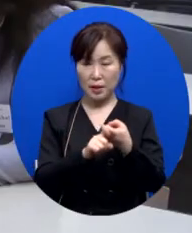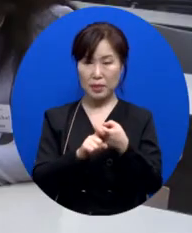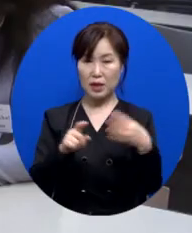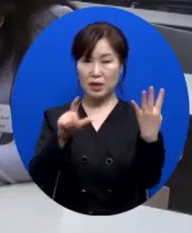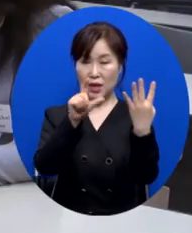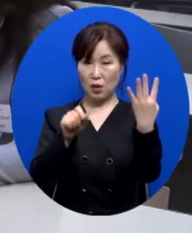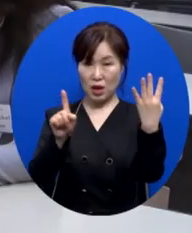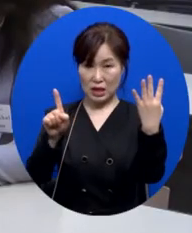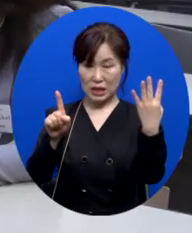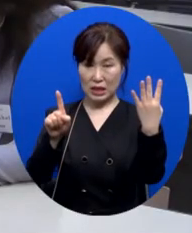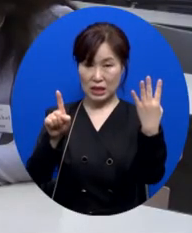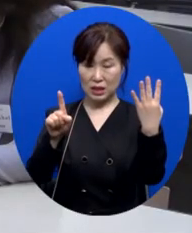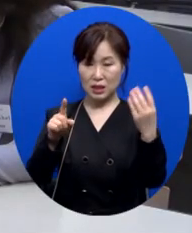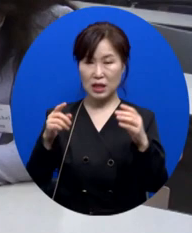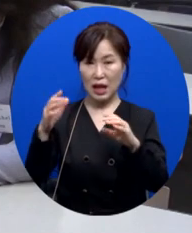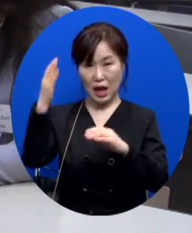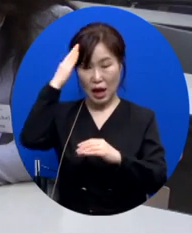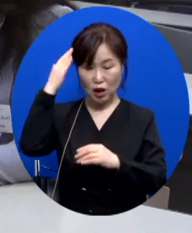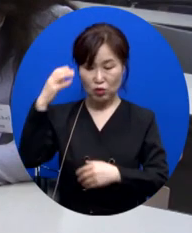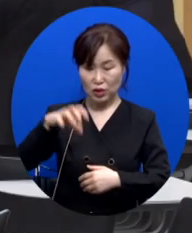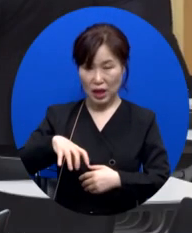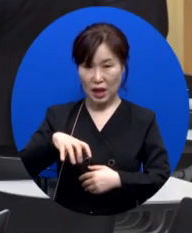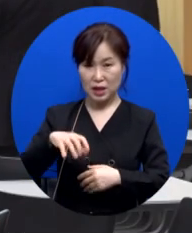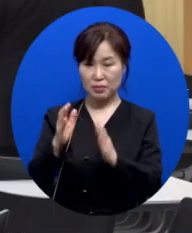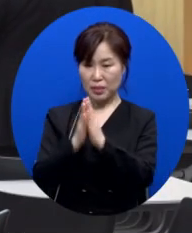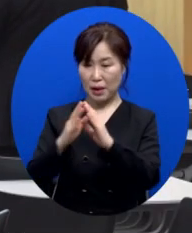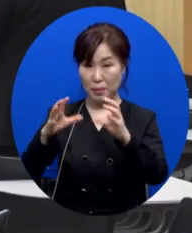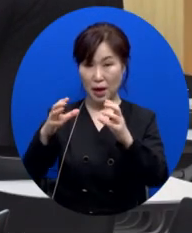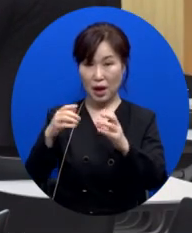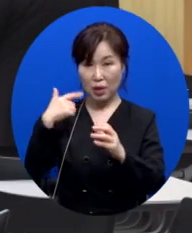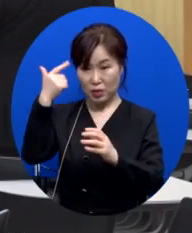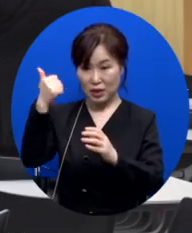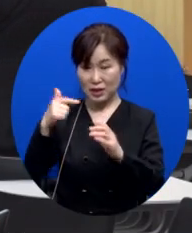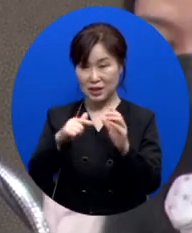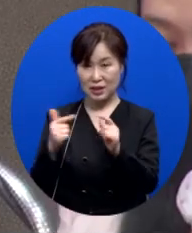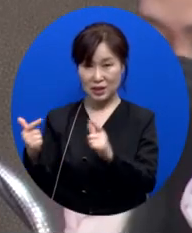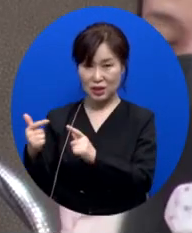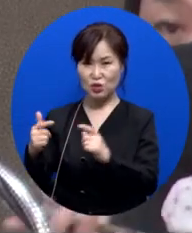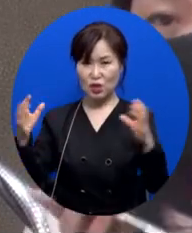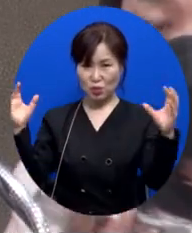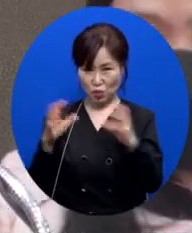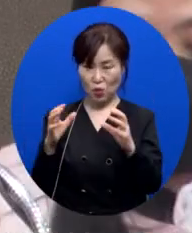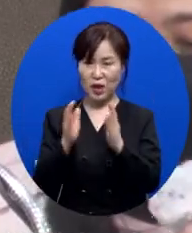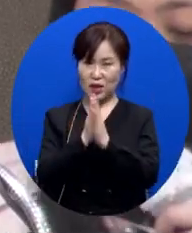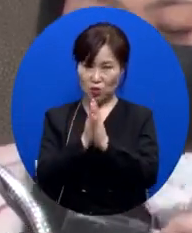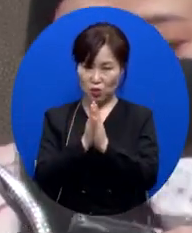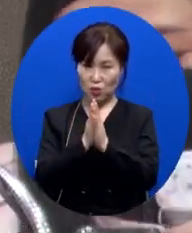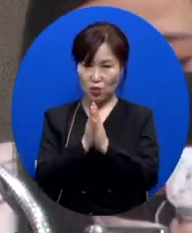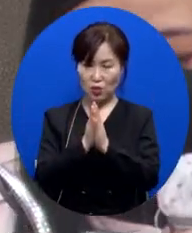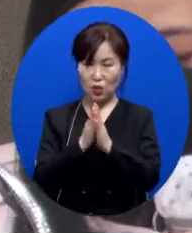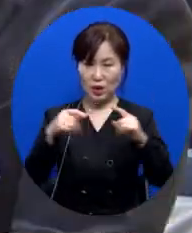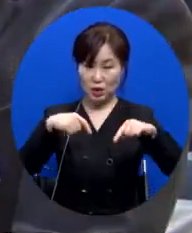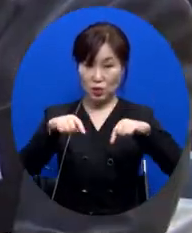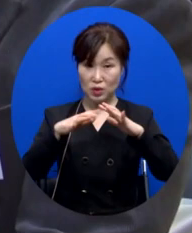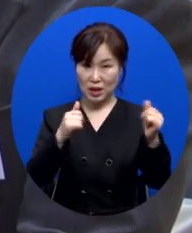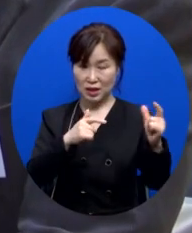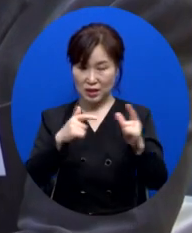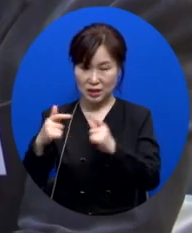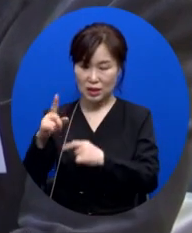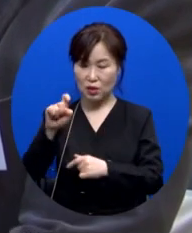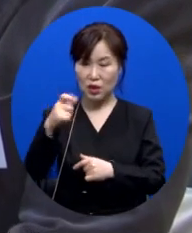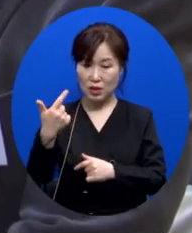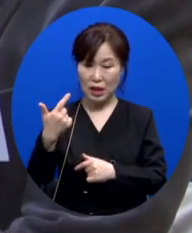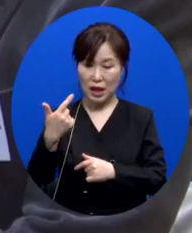한국내 미얀마 목회자를 모아 기도회 를 열었습니다 기도회 에서는 각 교단 지도자들과 한국내 16개 교회